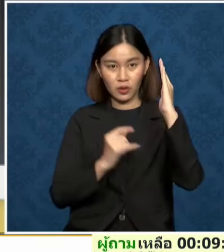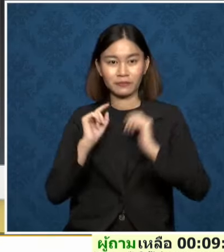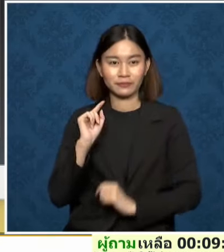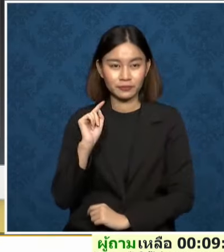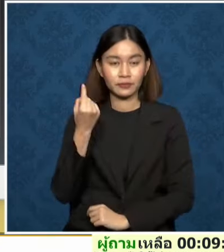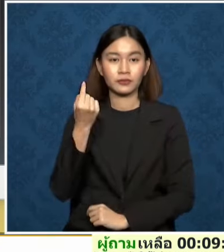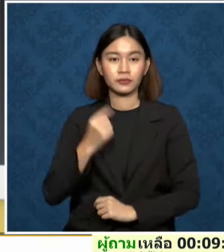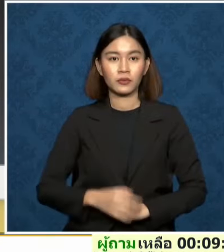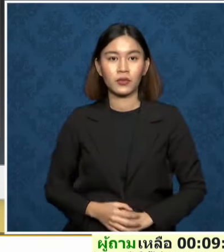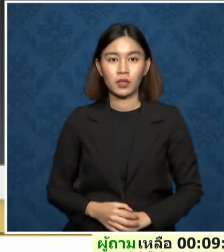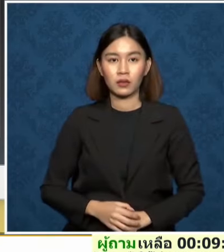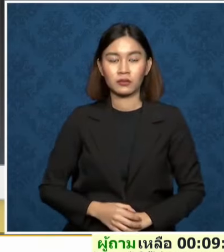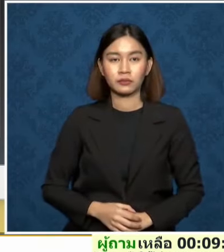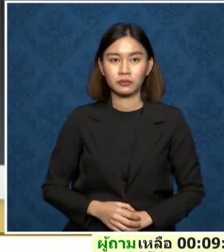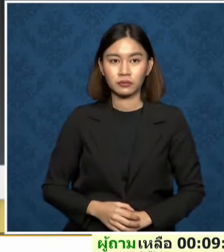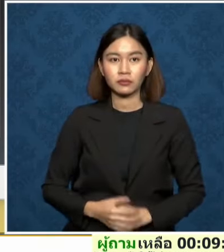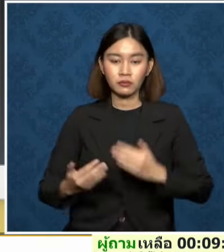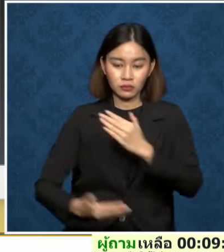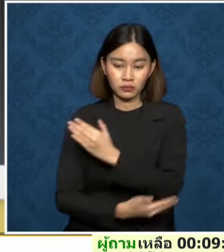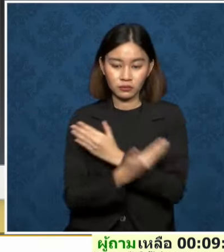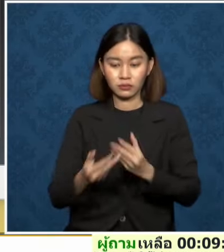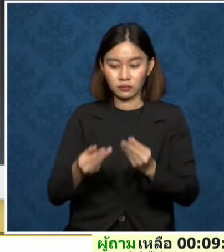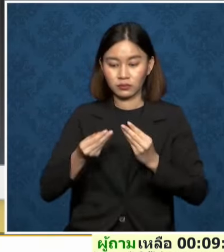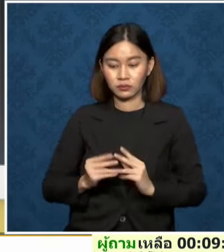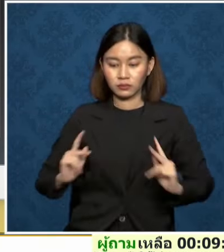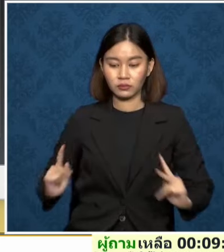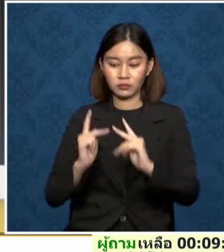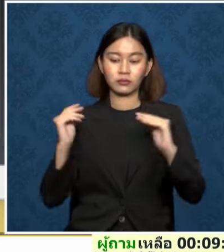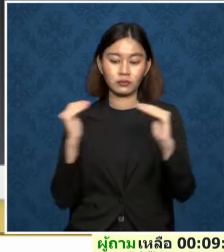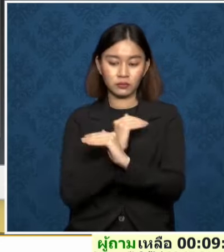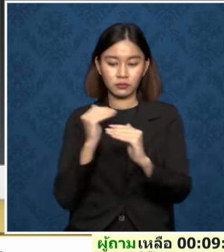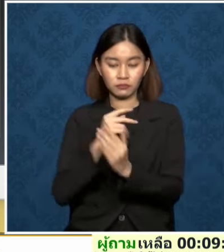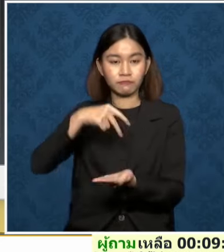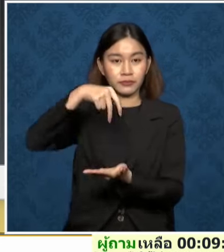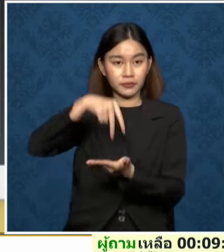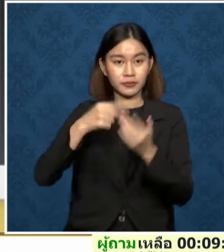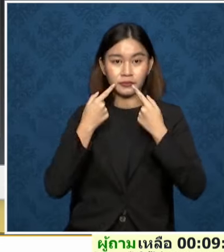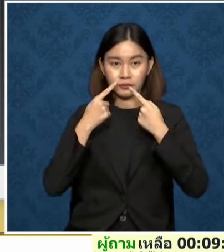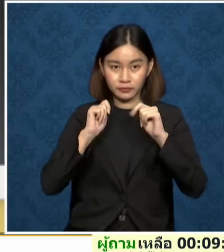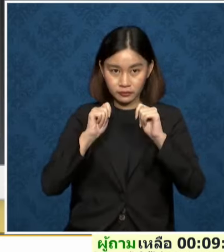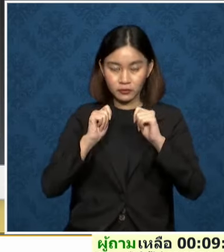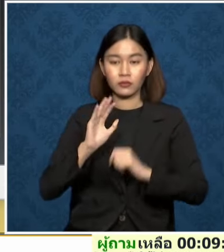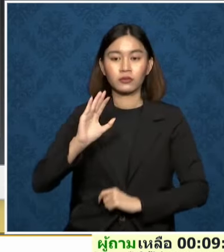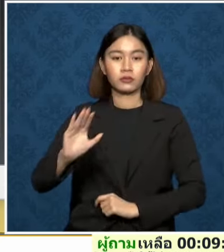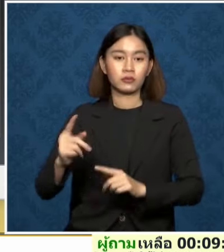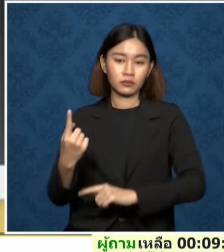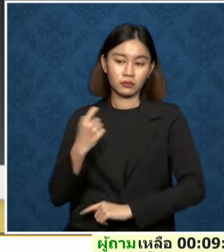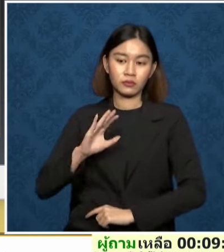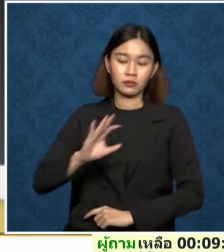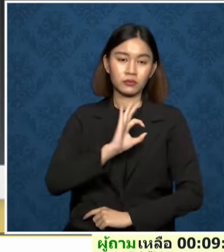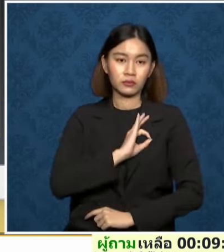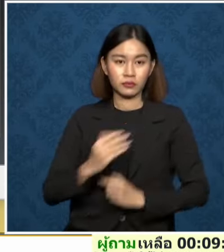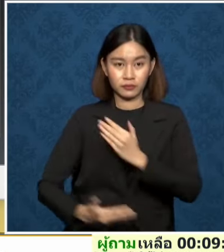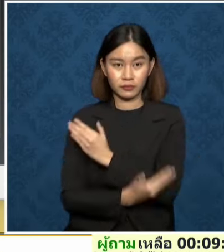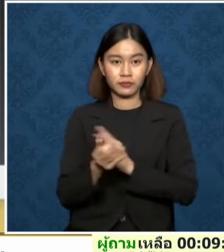อีกล้างนึงนะคะที่ได้ให้โอกาสของกระรยิขุมนาคมได้ลปขึ้นมาตอบคำถาม củaท่านสามารและได้อ